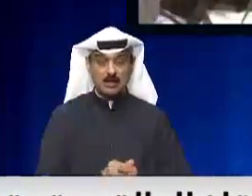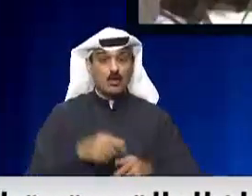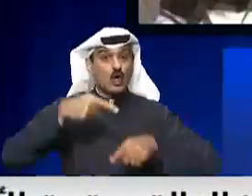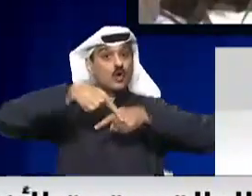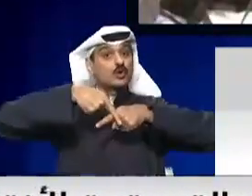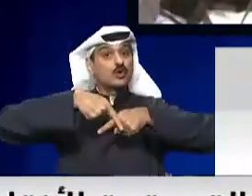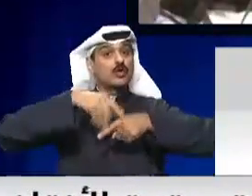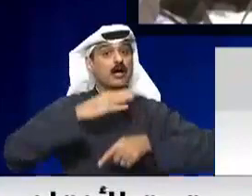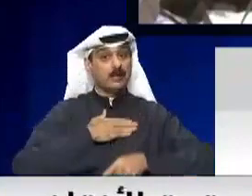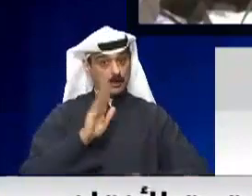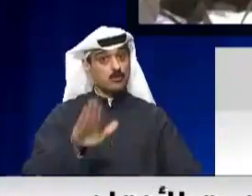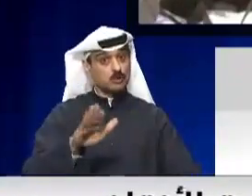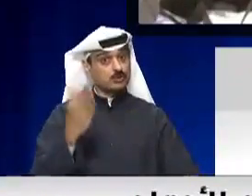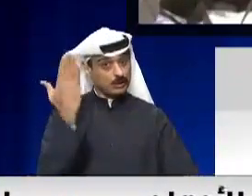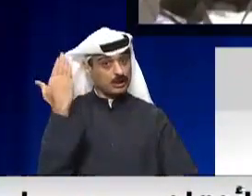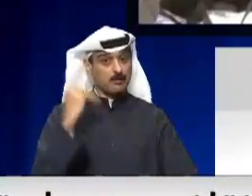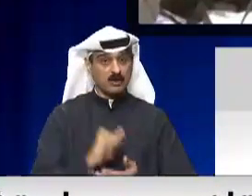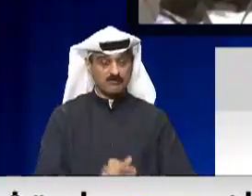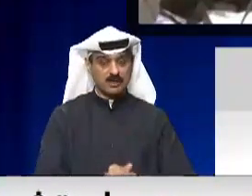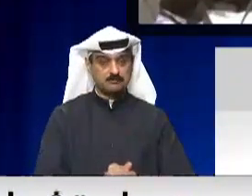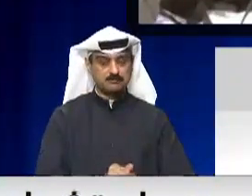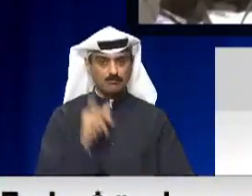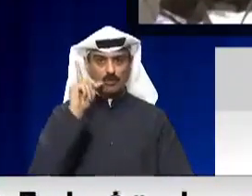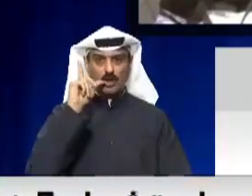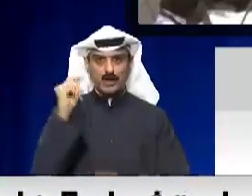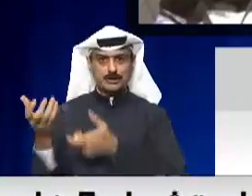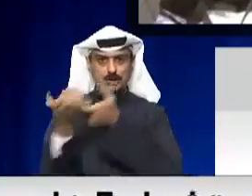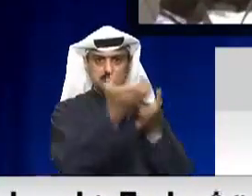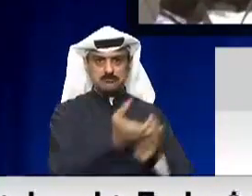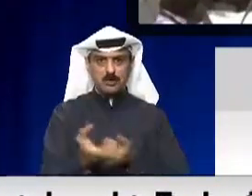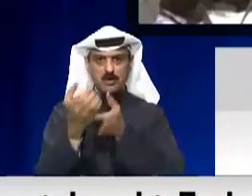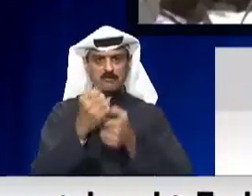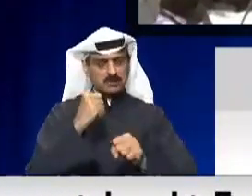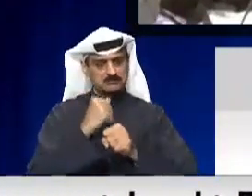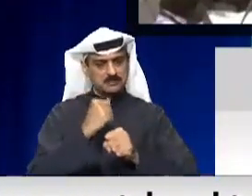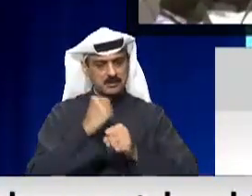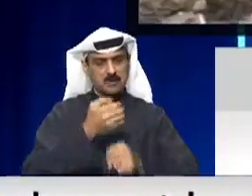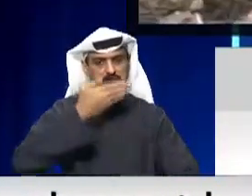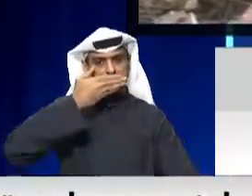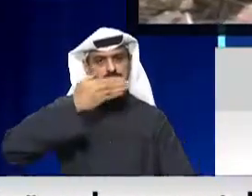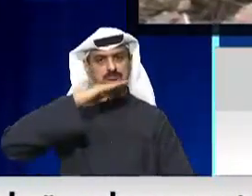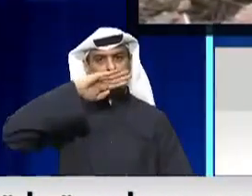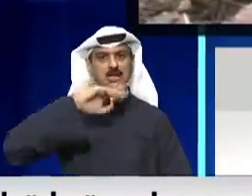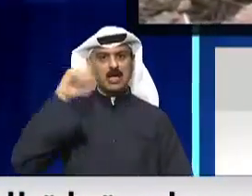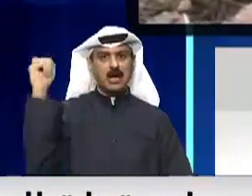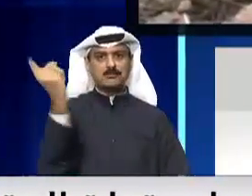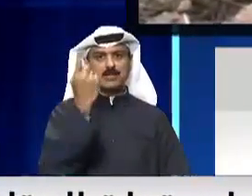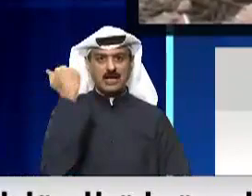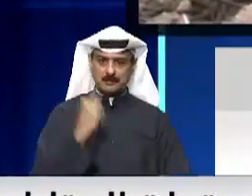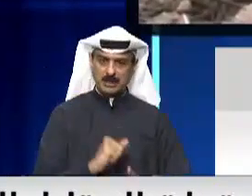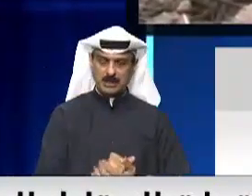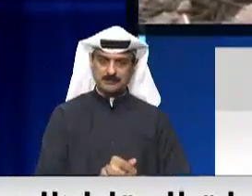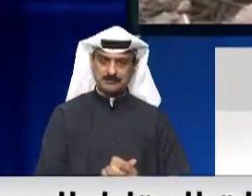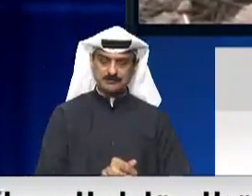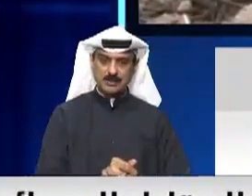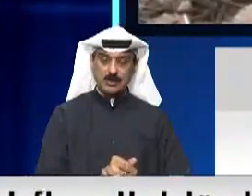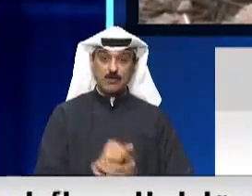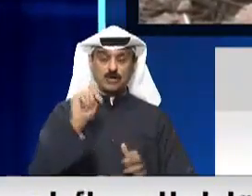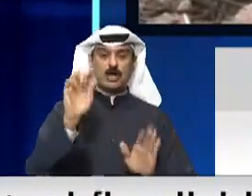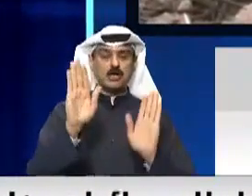الصديقة، ورجال الأطفاء قادرين على العمل ولله الحمد في جميع ظروف